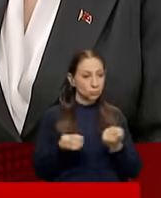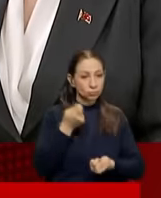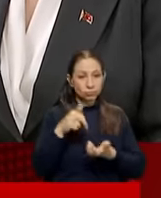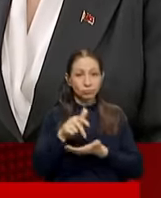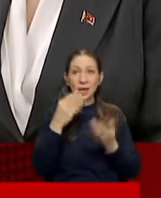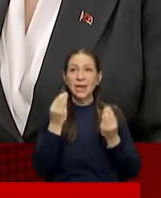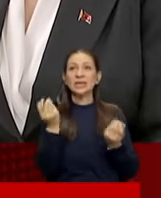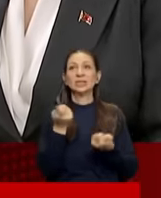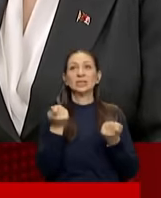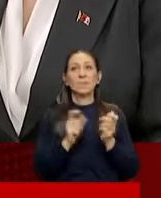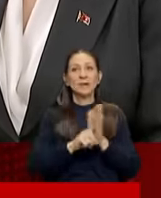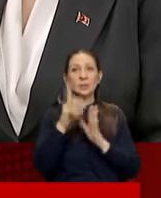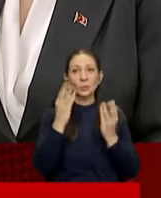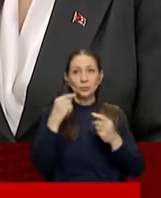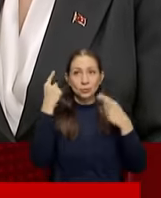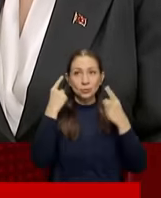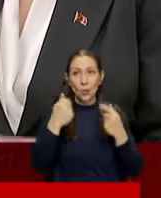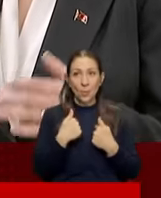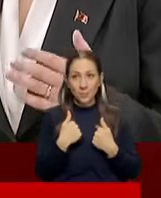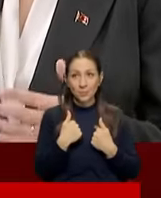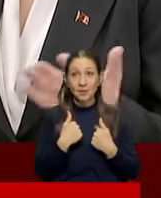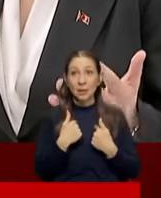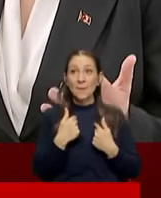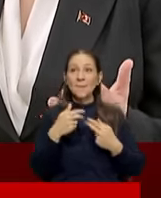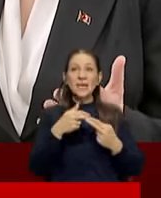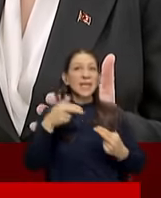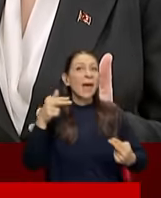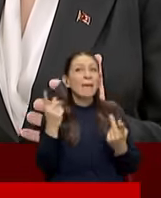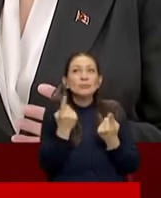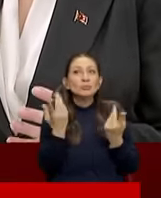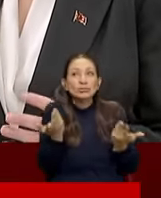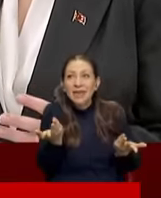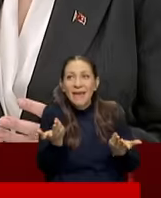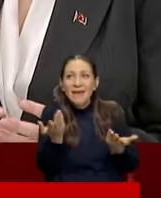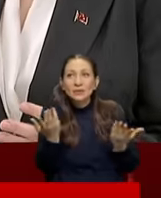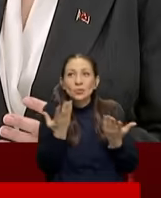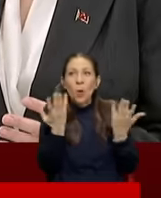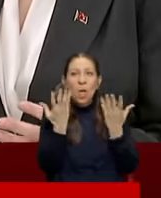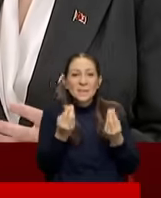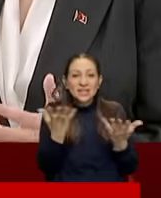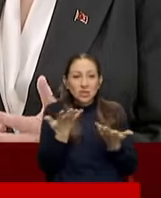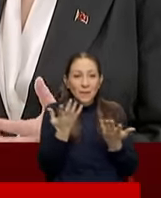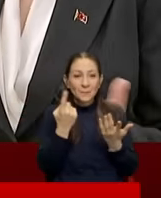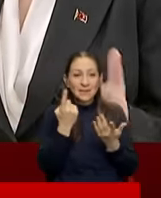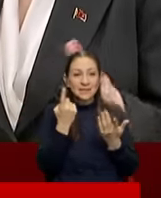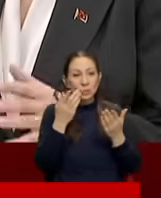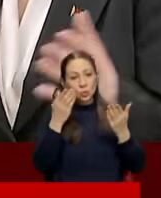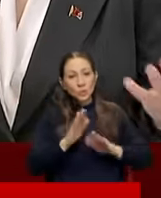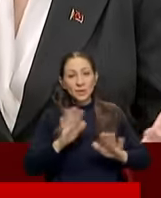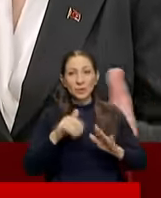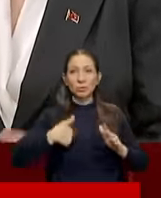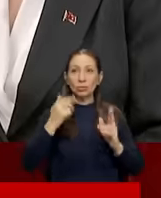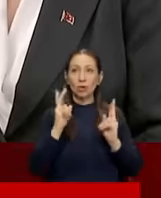düşündüm ve İyi de işler yaptığımızı düşünüyorum orada Masal Gibi bir şeydi yani hani çok olabilecek bir durumda değildi yani